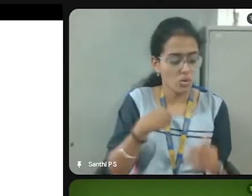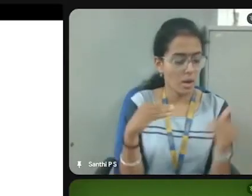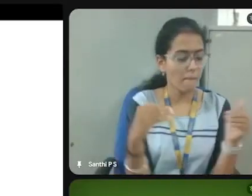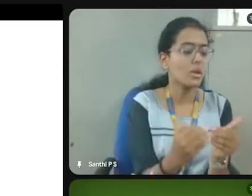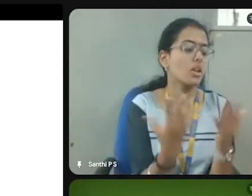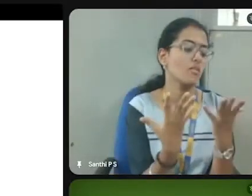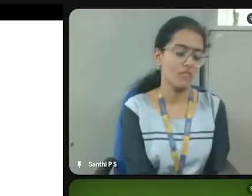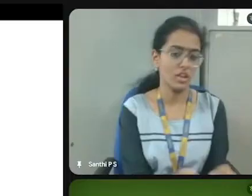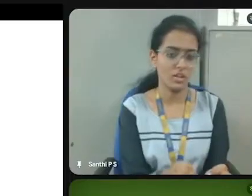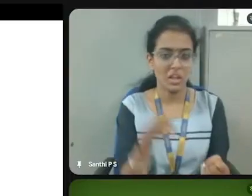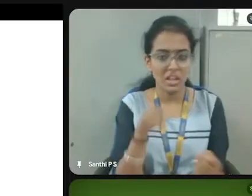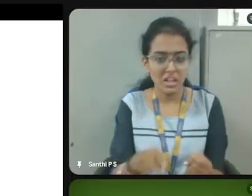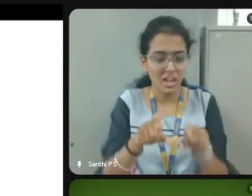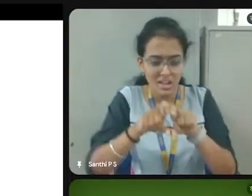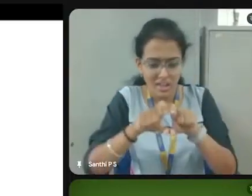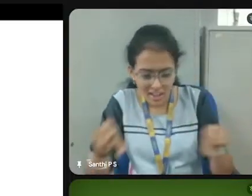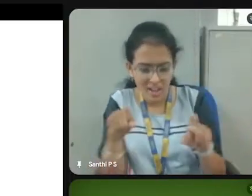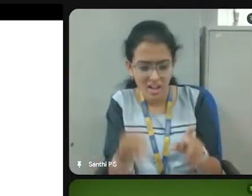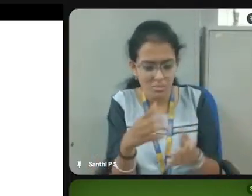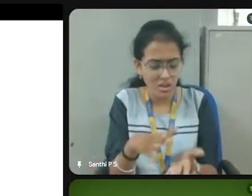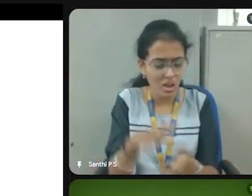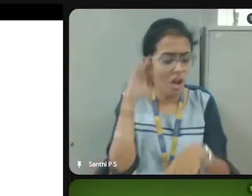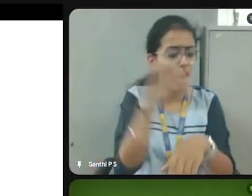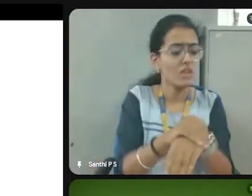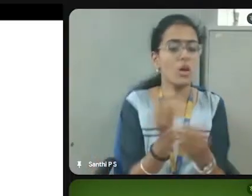നമുക്കിത് റൂൾ ഔട്ട് ചെയ്യാൻ പറ്റുള്ളൂ എന്താണ് ബുദ്ധിമുട്ടെന്നുള്ളത്.